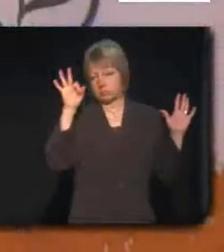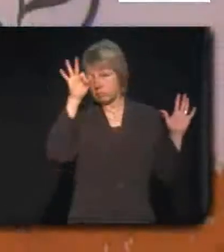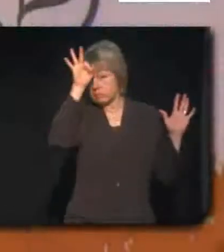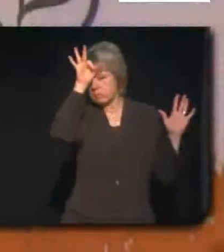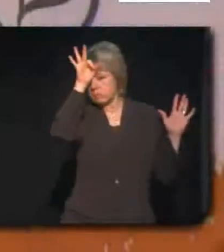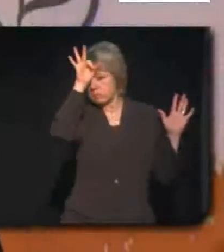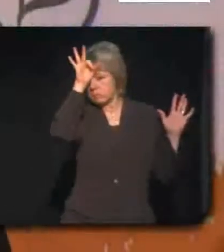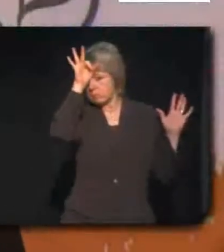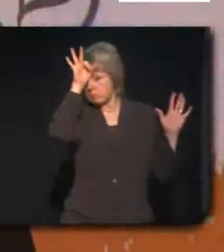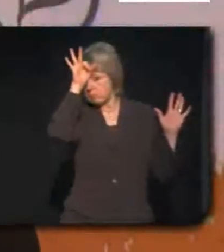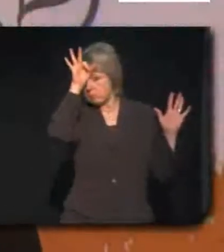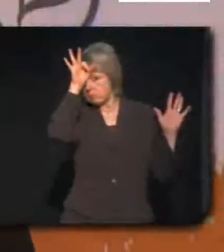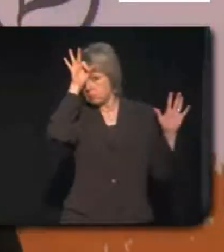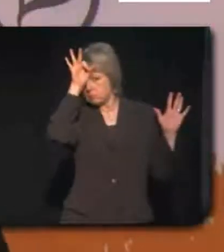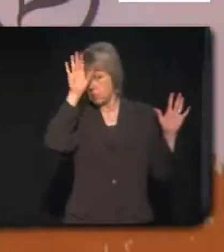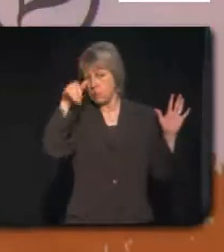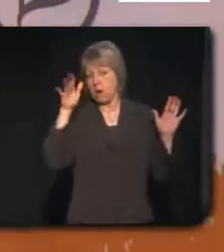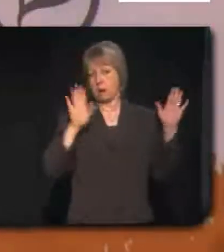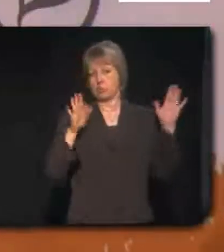Idee